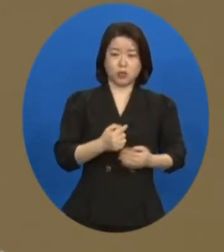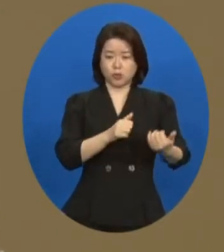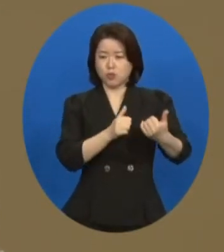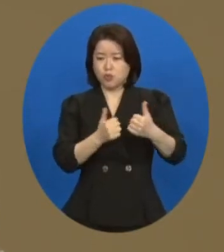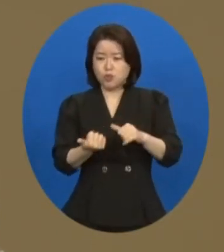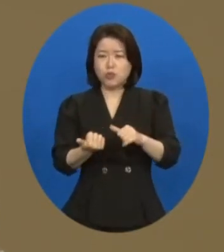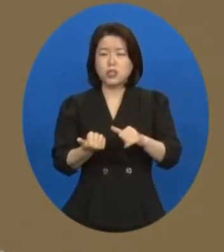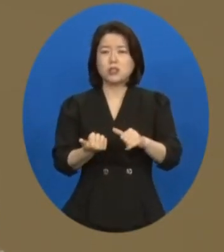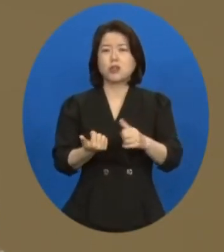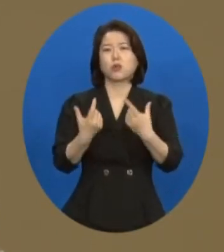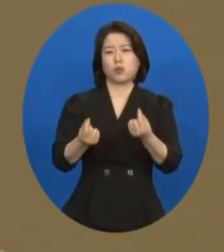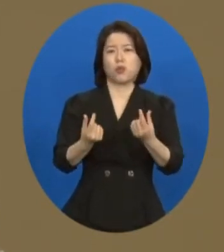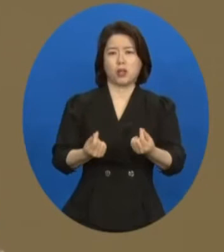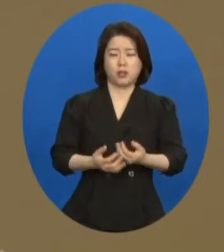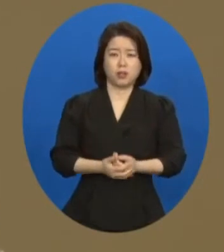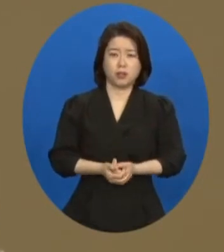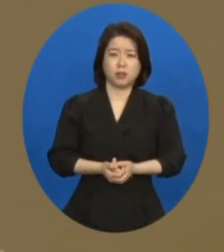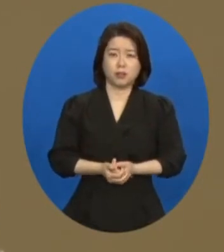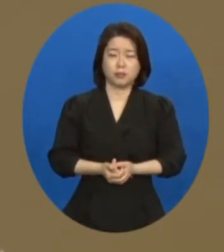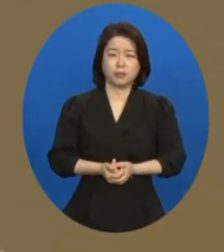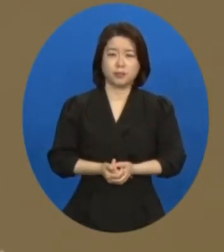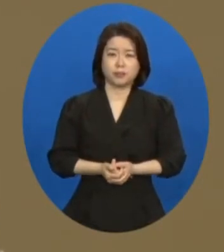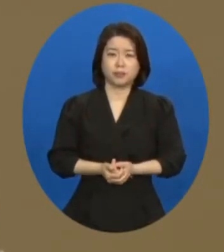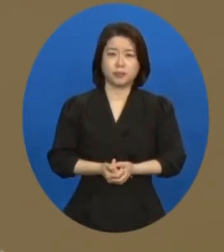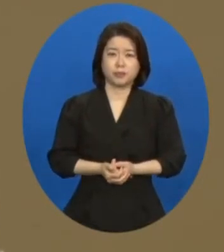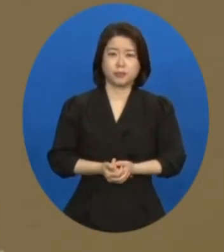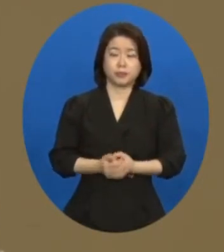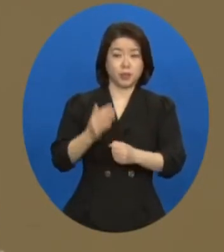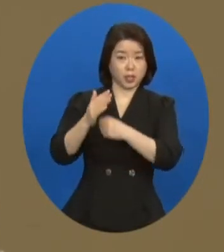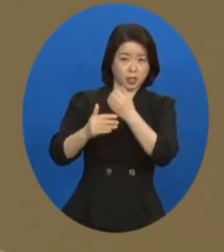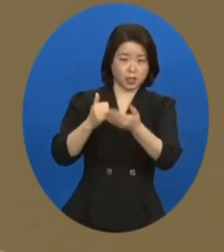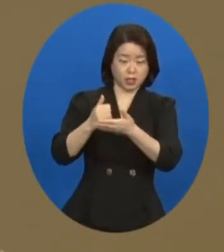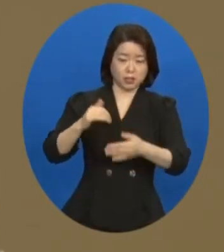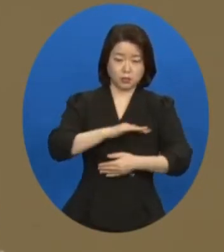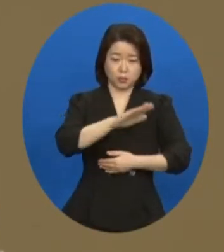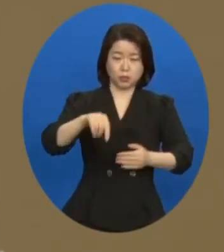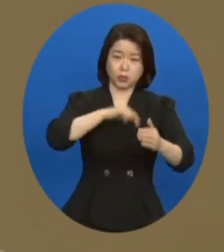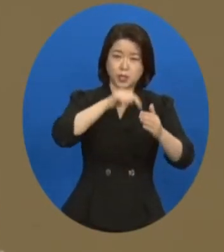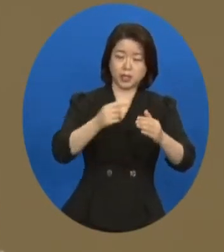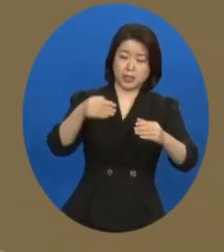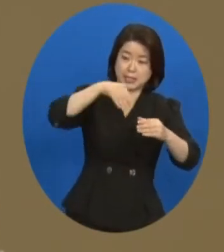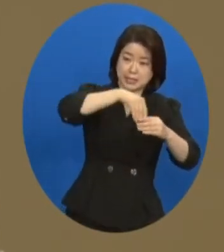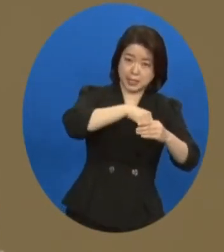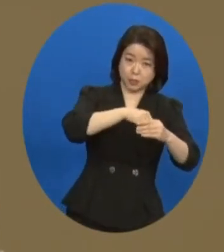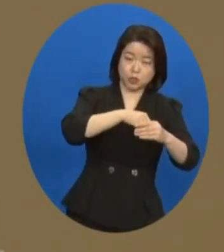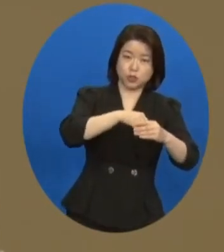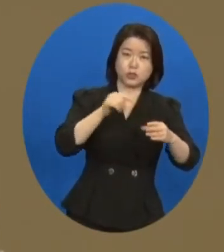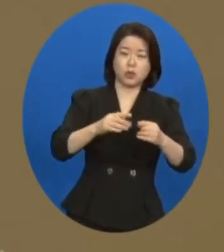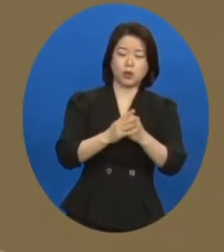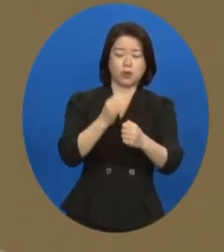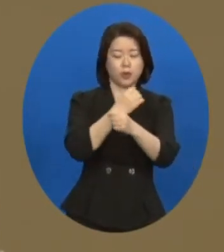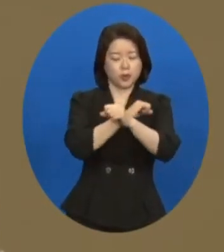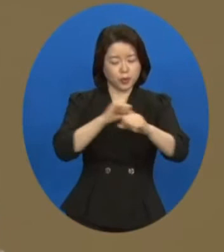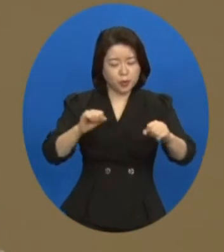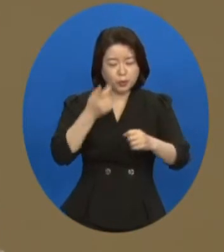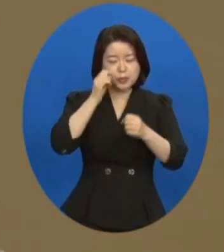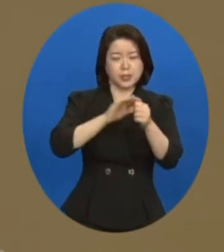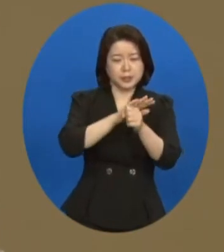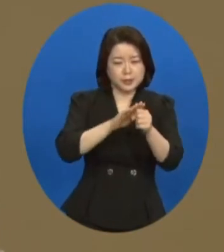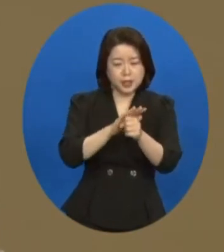역활을 하게 됩니다 하나님께서 우리 안에 심어 주신 것은 용서와 긍휼과